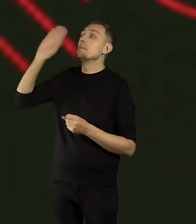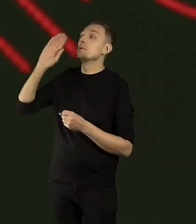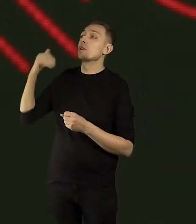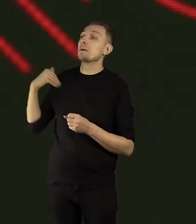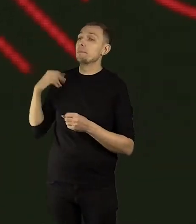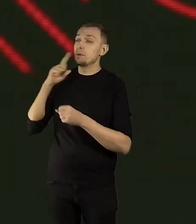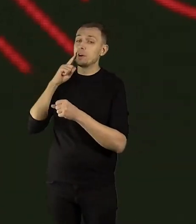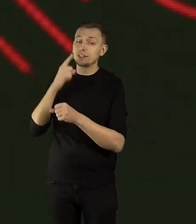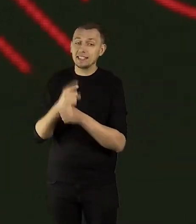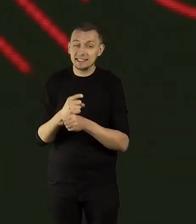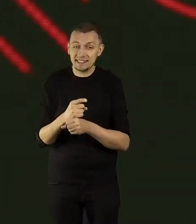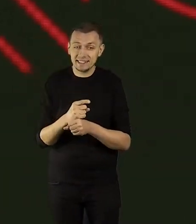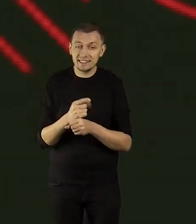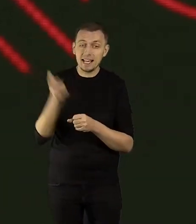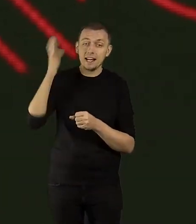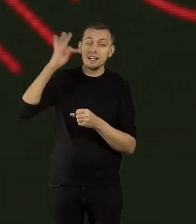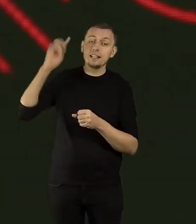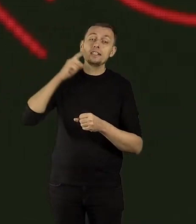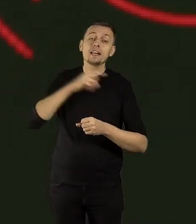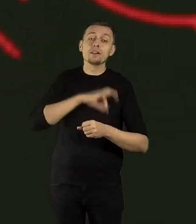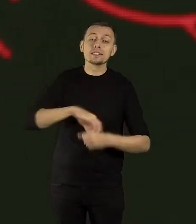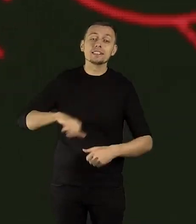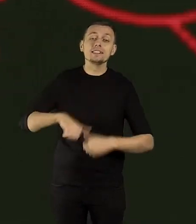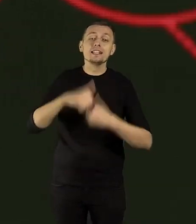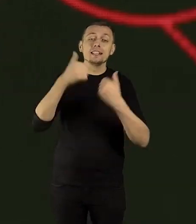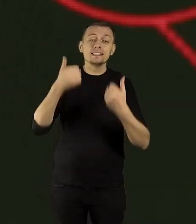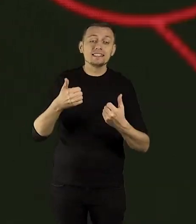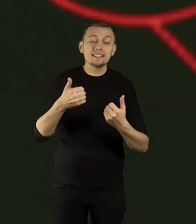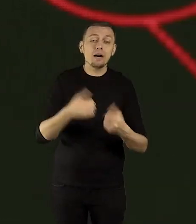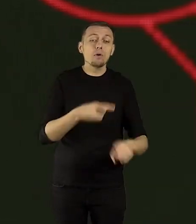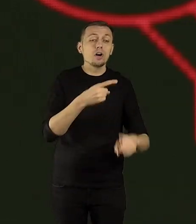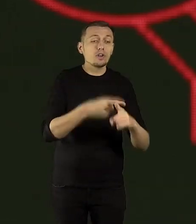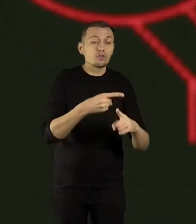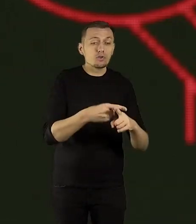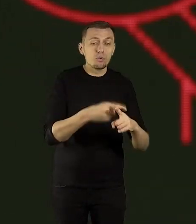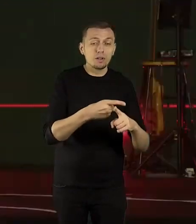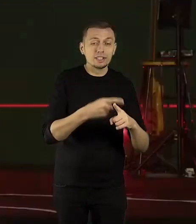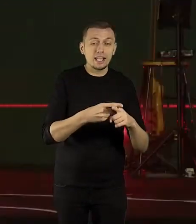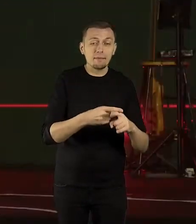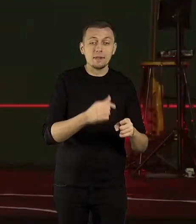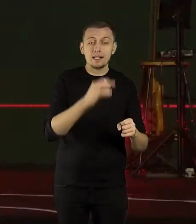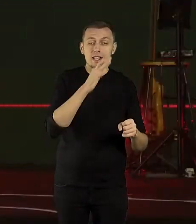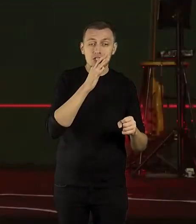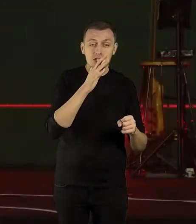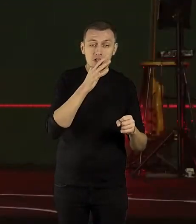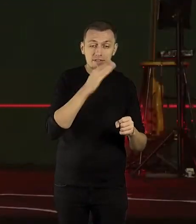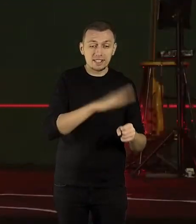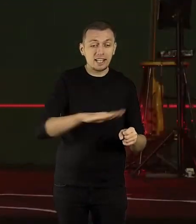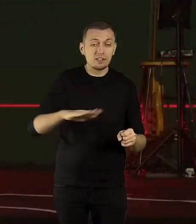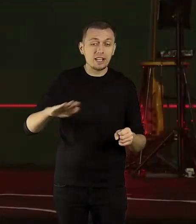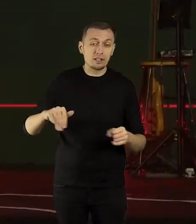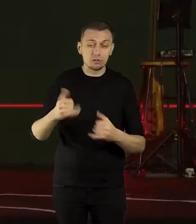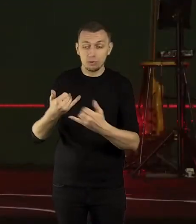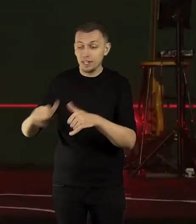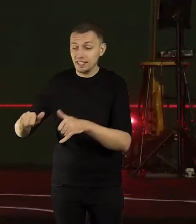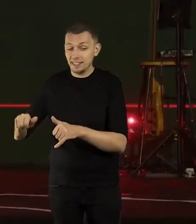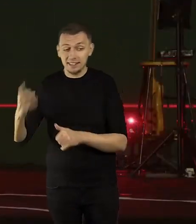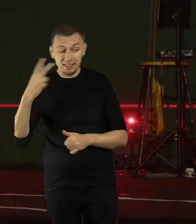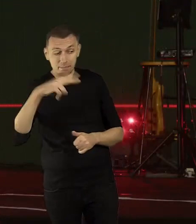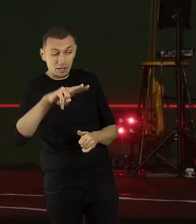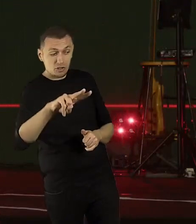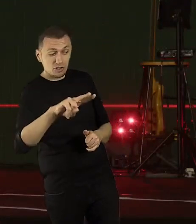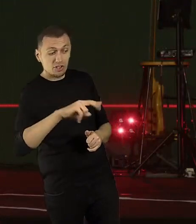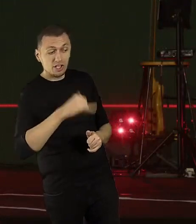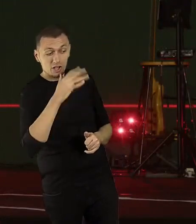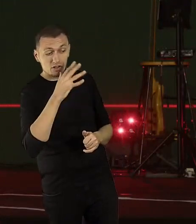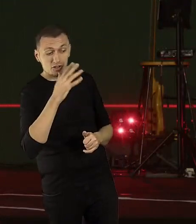żydowskiej. A potem znalazł najbardziej zapyziałe miasto. I sprawił, aby jego syn